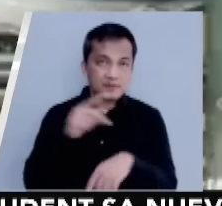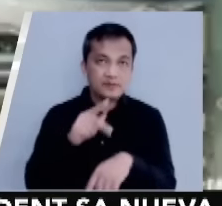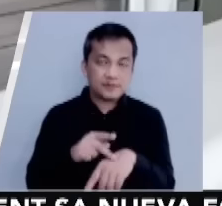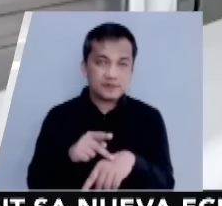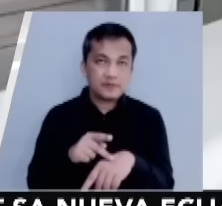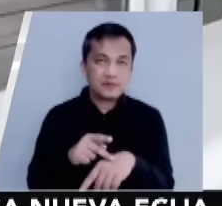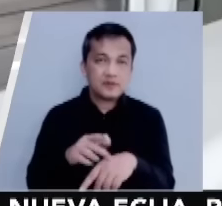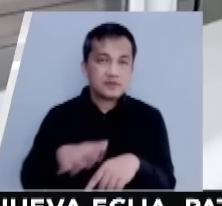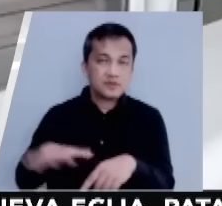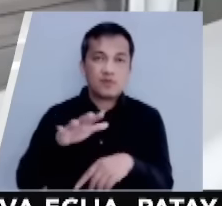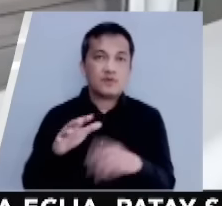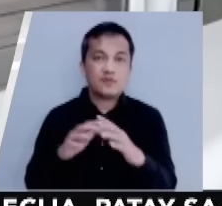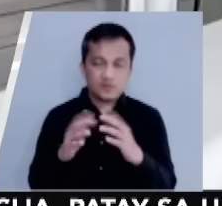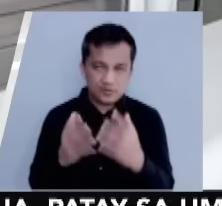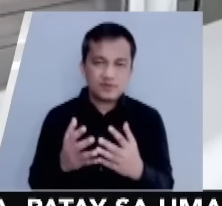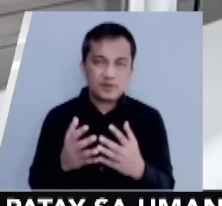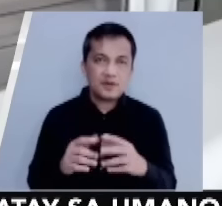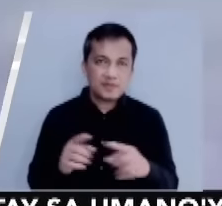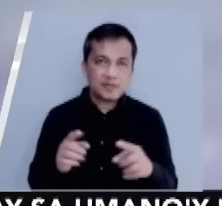mundo, kundi pati na rin sa kalikasan.